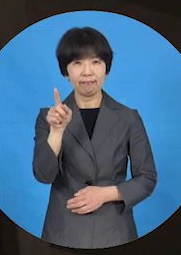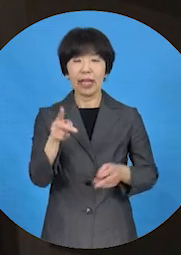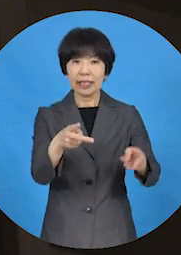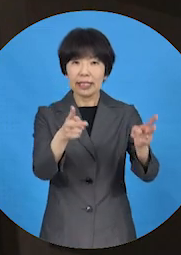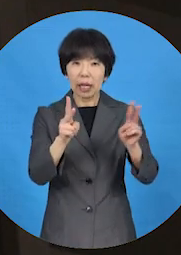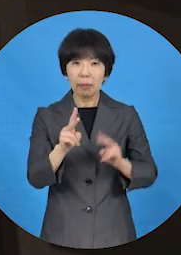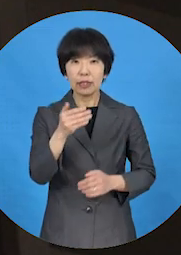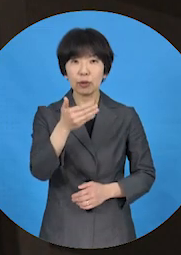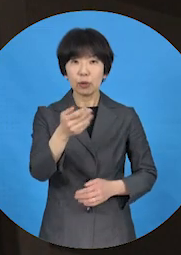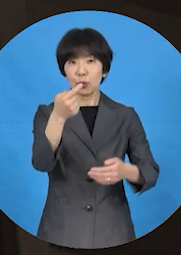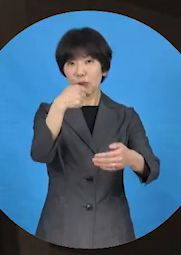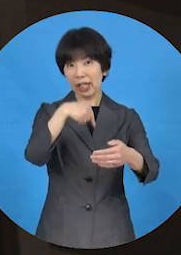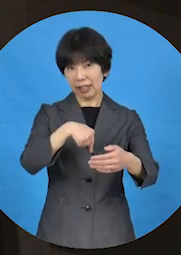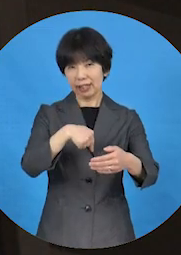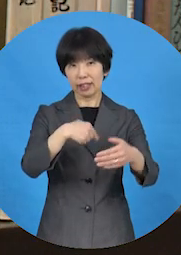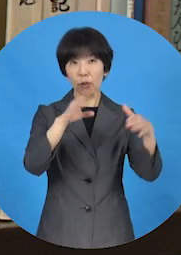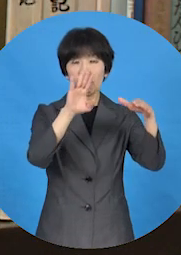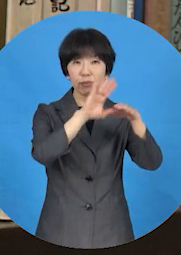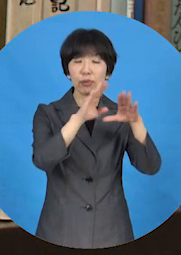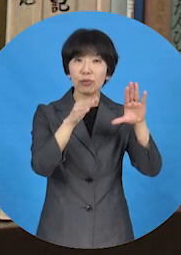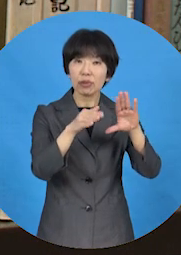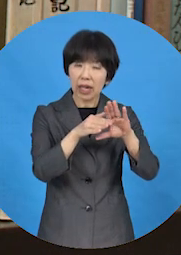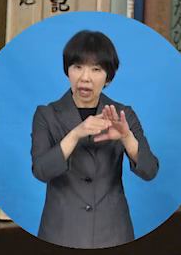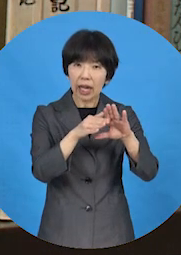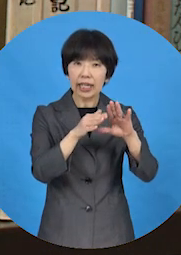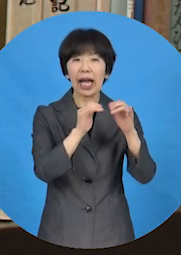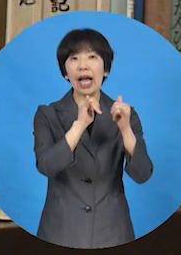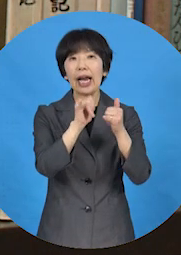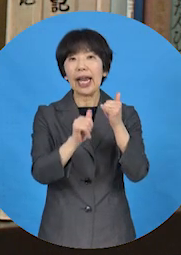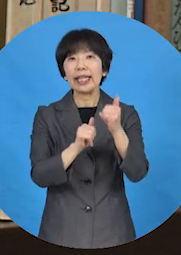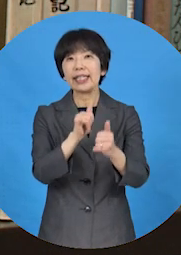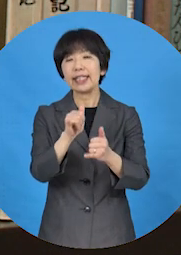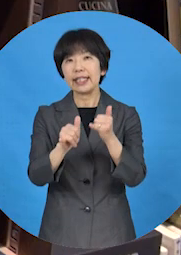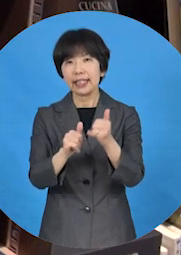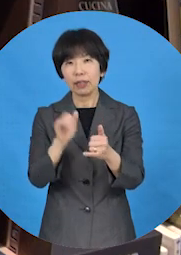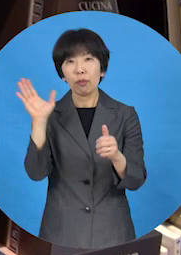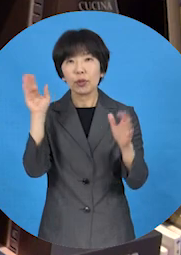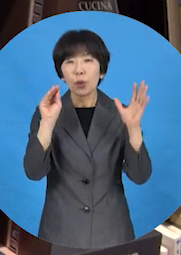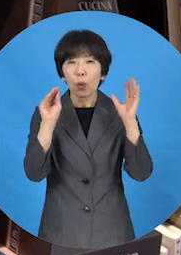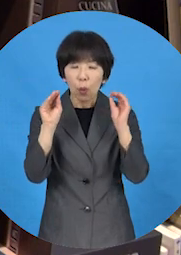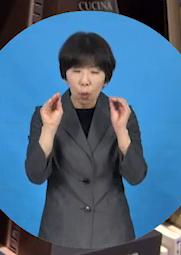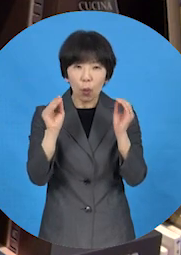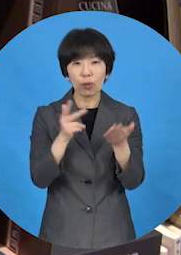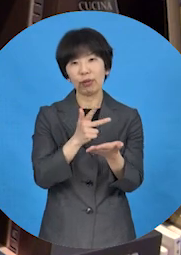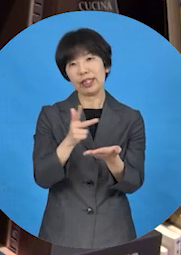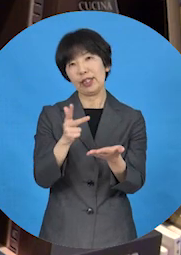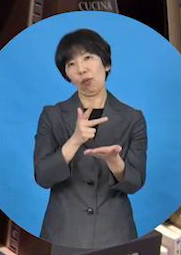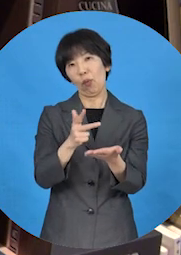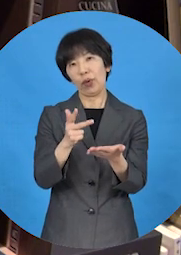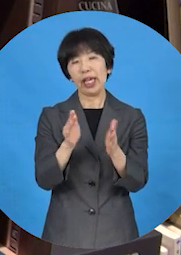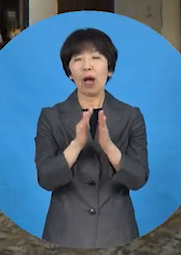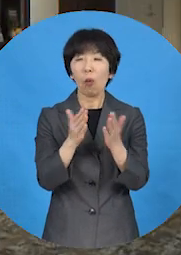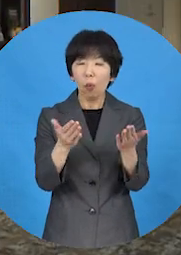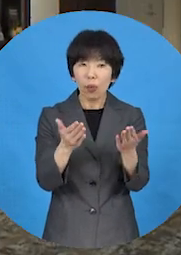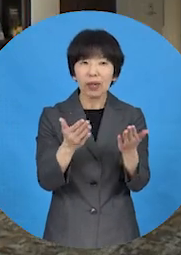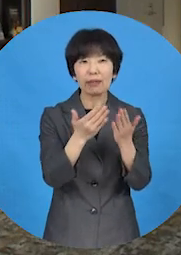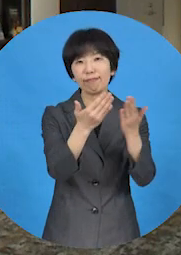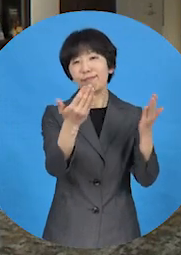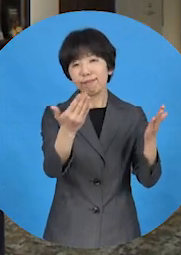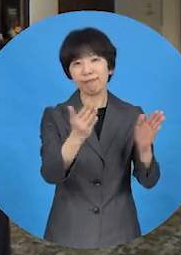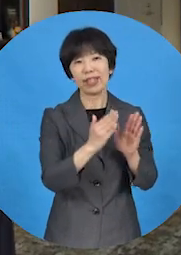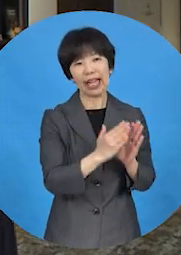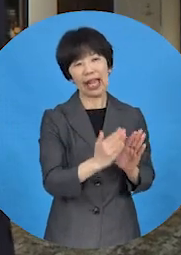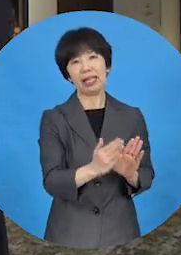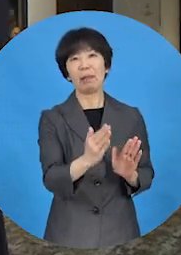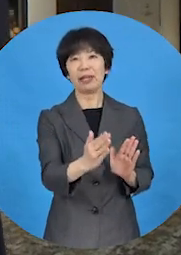ですね、板橋区内の文化歴史などの情報を収集した特設のコーナーでございます。でまた後ろの